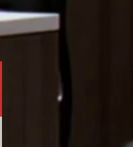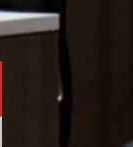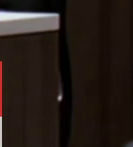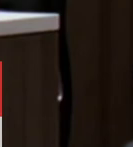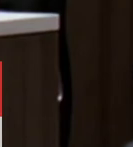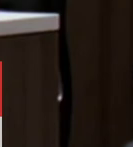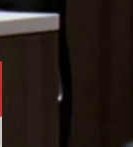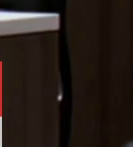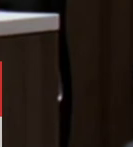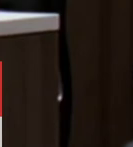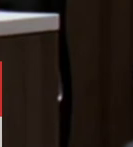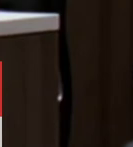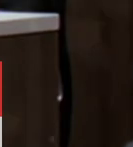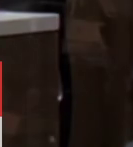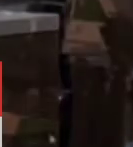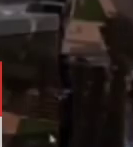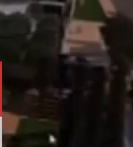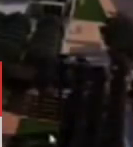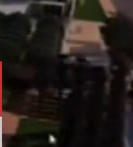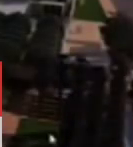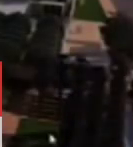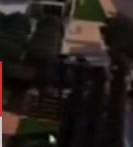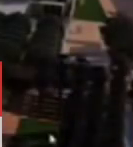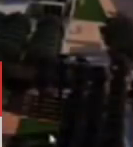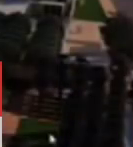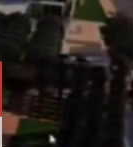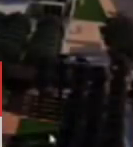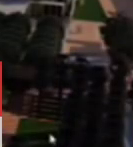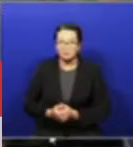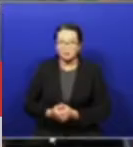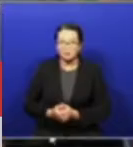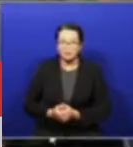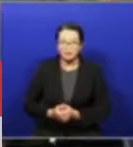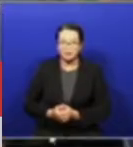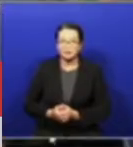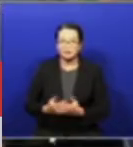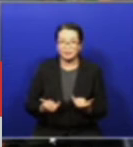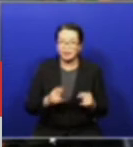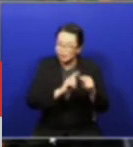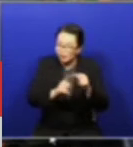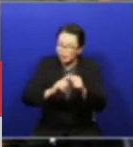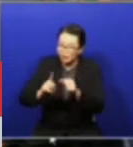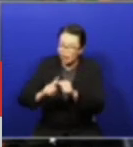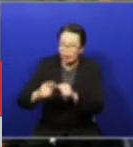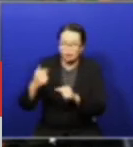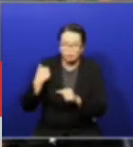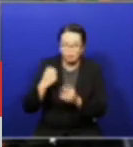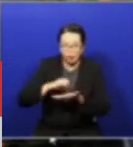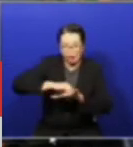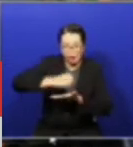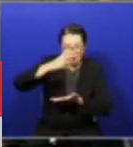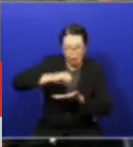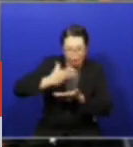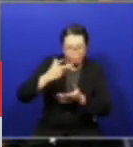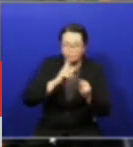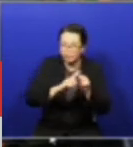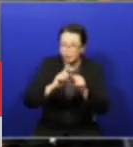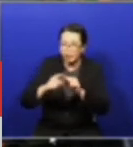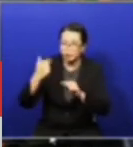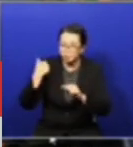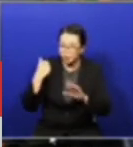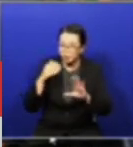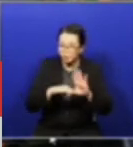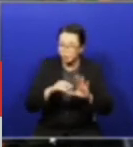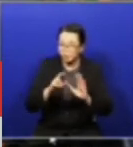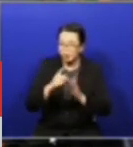นี่ยนะแต่โลกทุกวันนี้ครับมันใช้ iCloud มันใช้เทคโนโลยีต่างๆแล้วมันต้องสร้างแอปพลิเคชันถามว่ารู้ไหมครับสำนัก